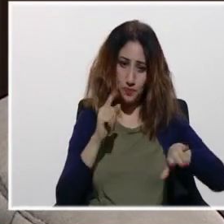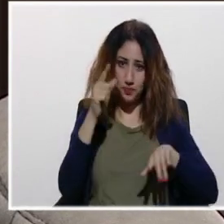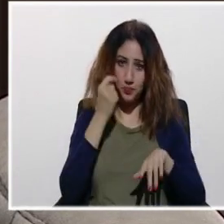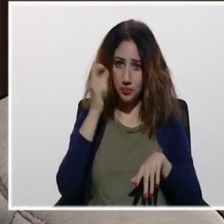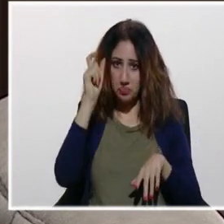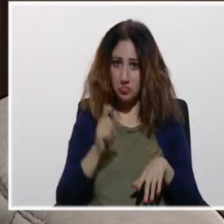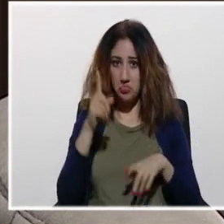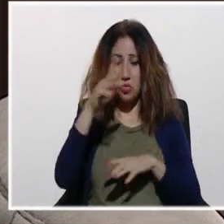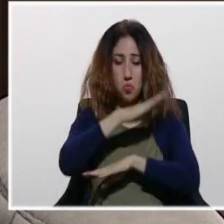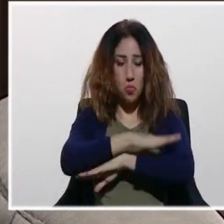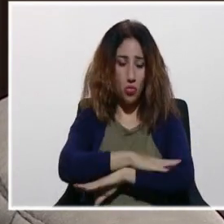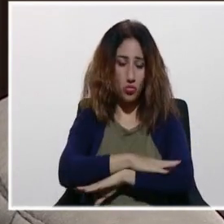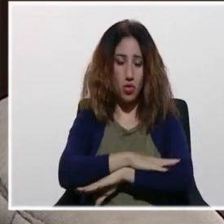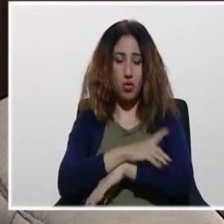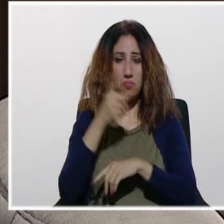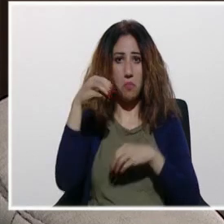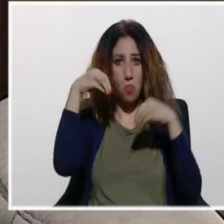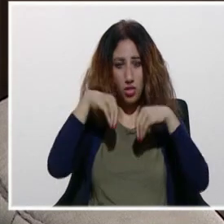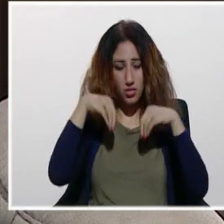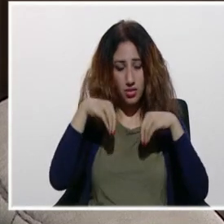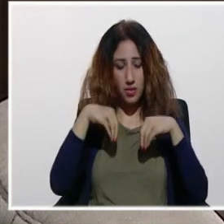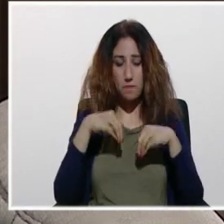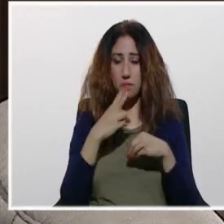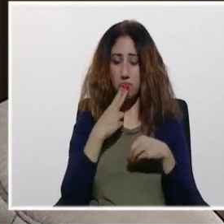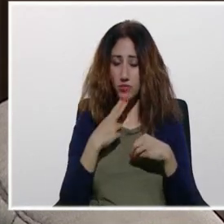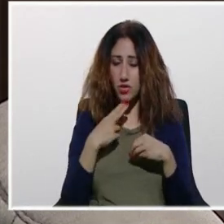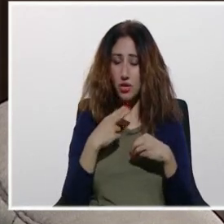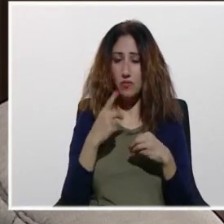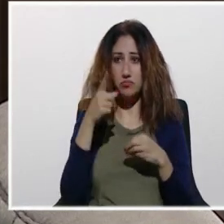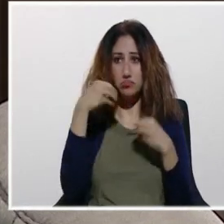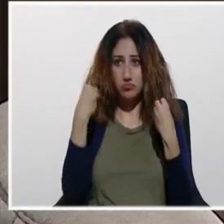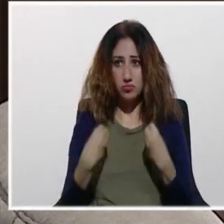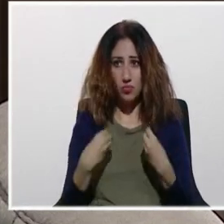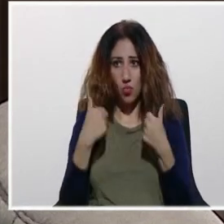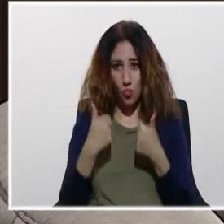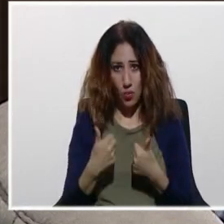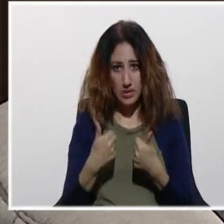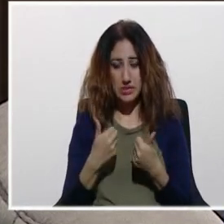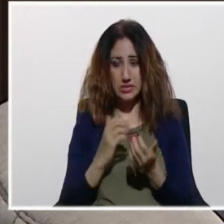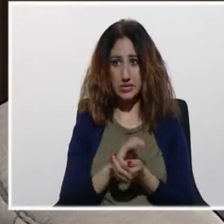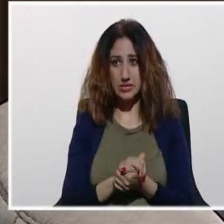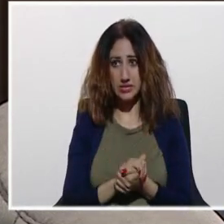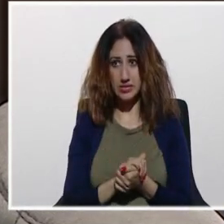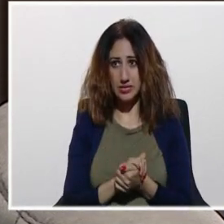ابن ناس محترم خلوق، عنده يعني